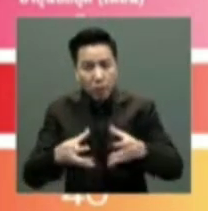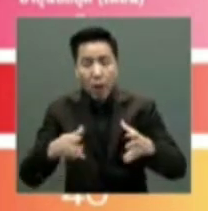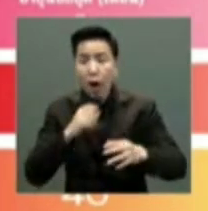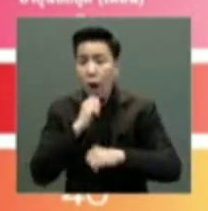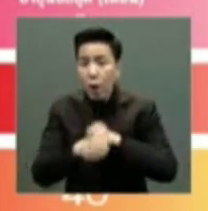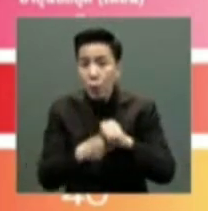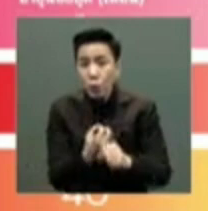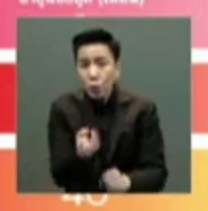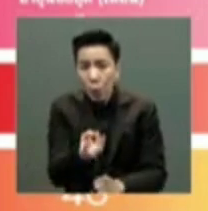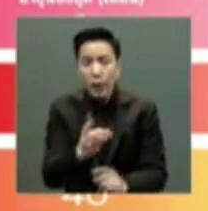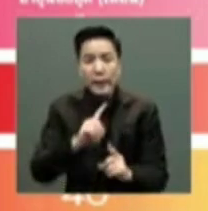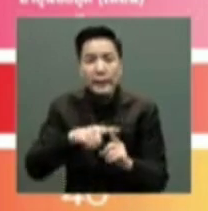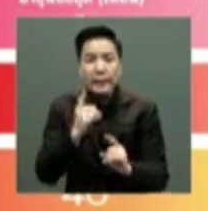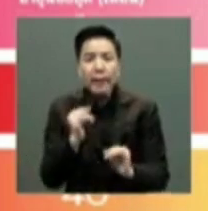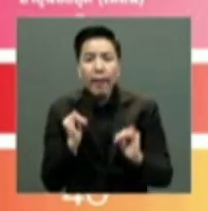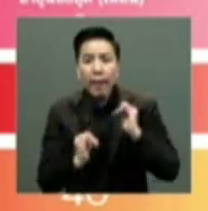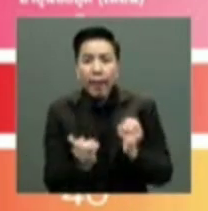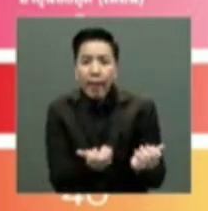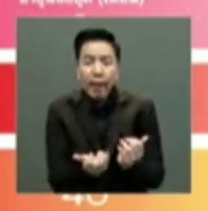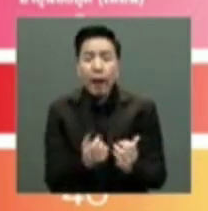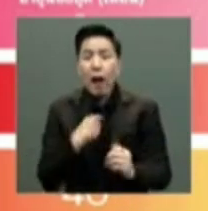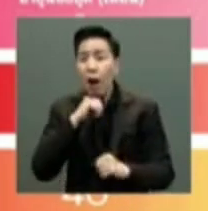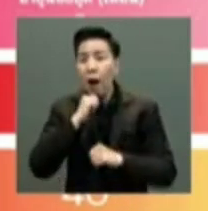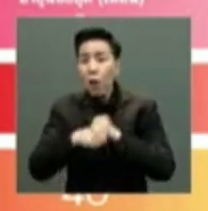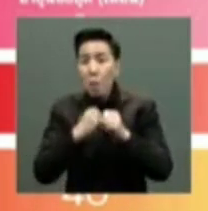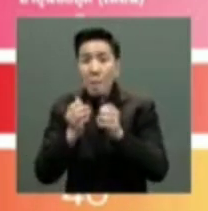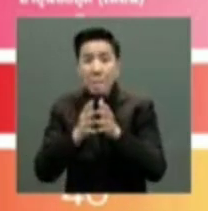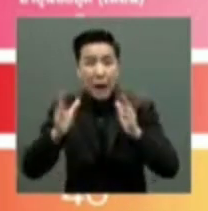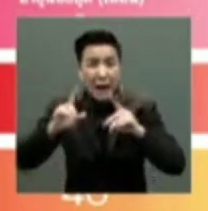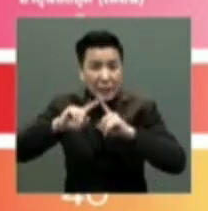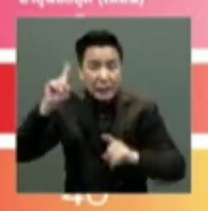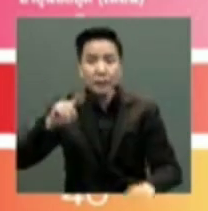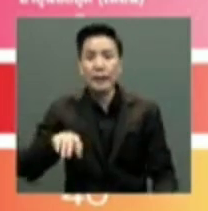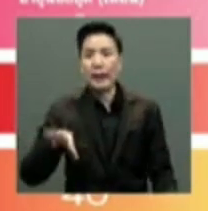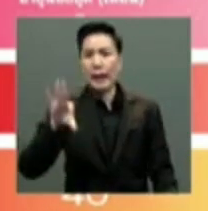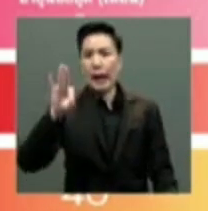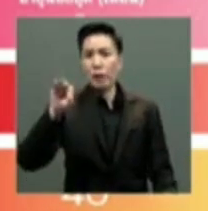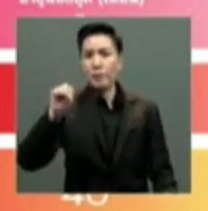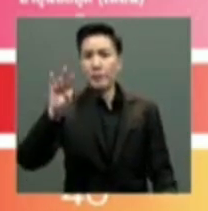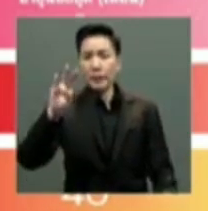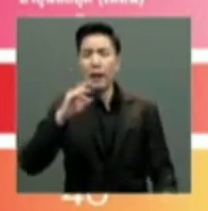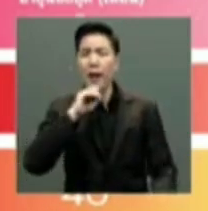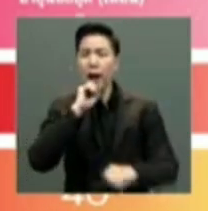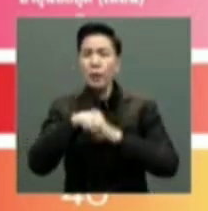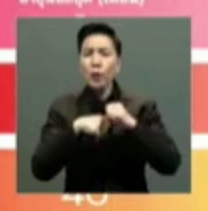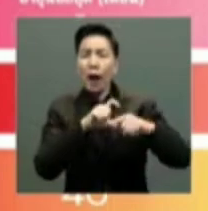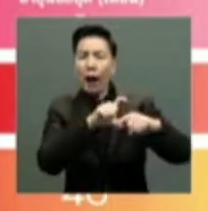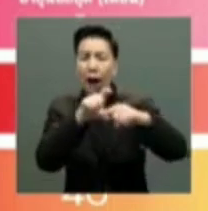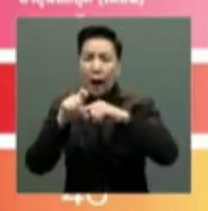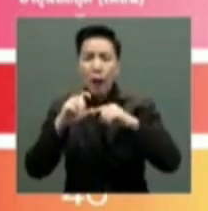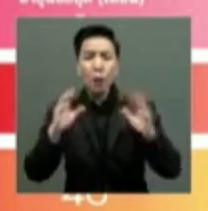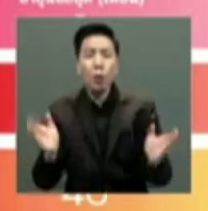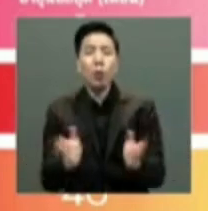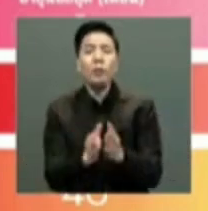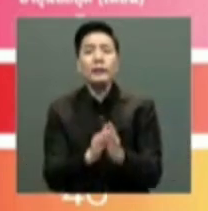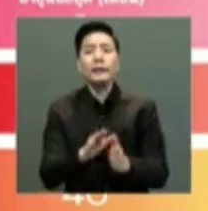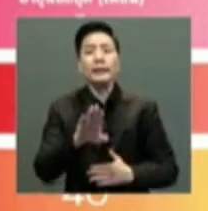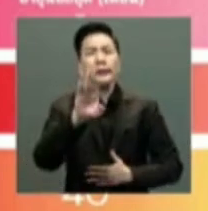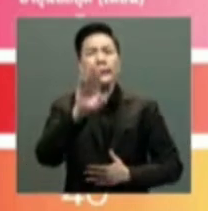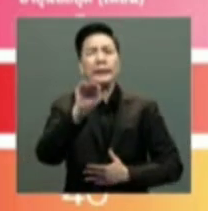รายนะครับซึ่งก็เป็นจำนวนที่มากขึ้นมากขึ้นเรื่อยๆนะครับอายุน้อยที่สุดใน1เดือนสูงสุดคือ 97ปีอายุเฉลี่ยอยู่ที่ประมาณ 40ปีนะครับตามชมครับก็ต้องบอกตรงนี้เพราะว่ากลุ่มก็นี้ตอนนี้อยู่บ้านกันในส่วนใหญ่